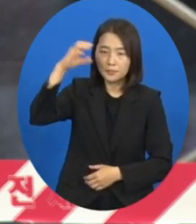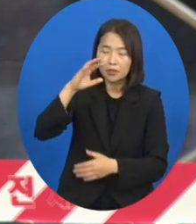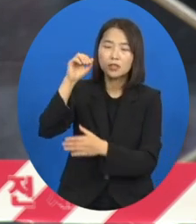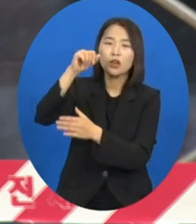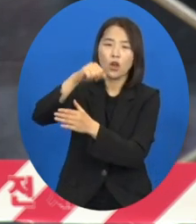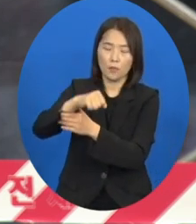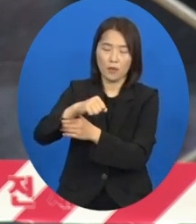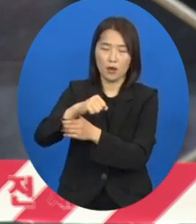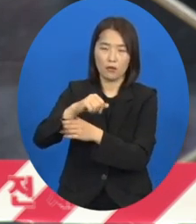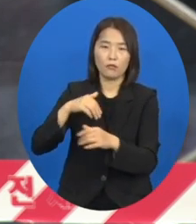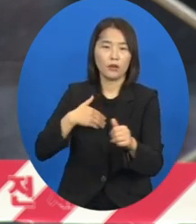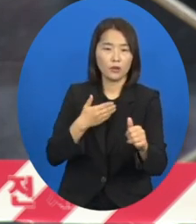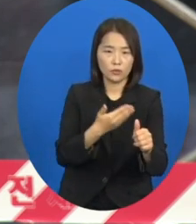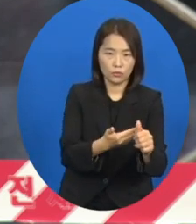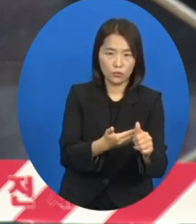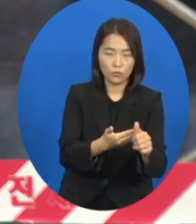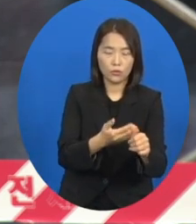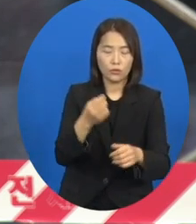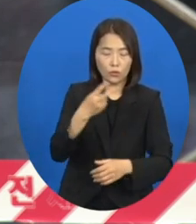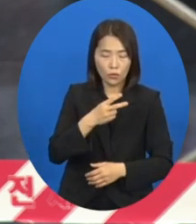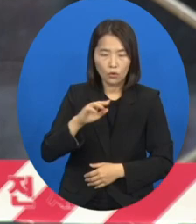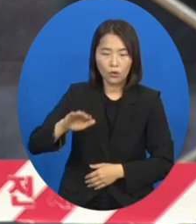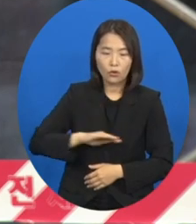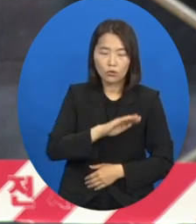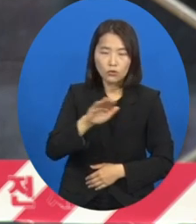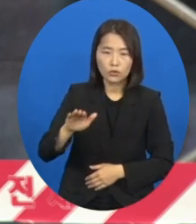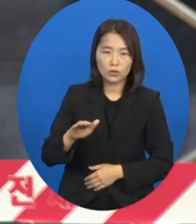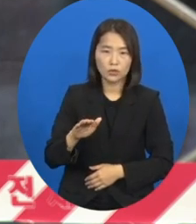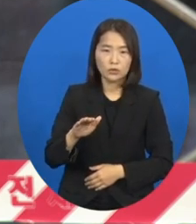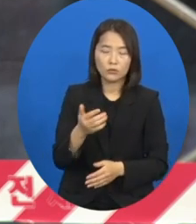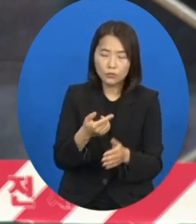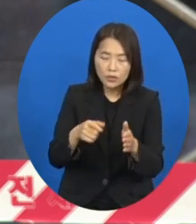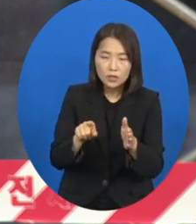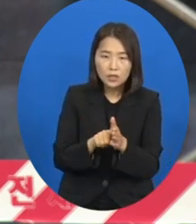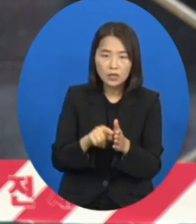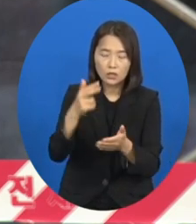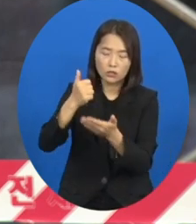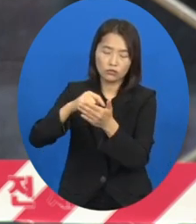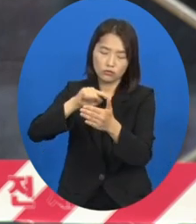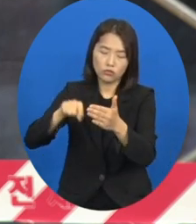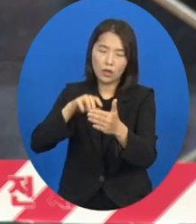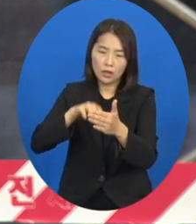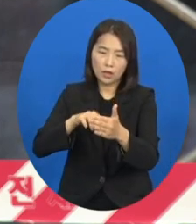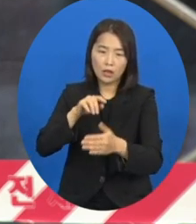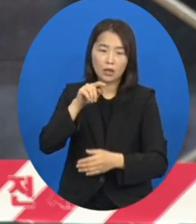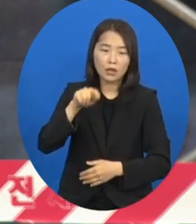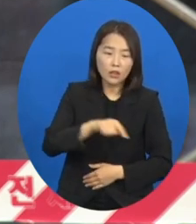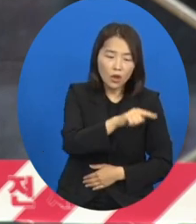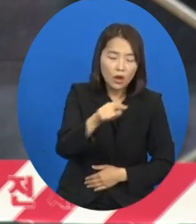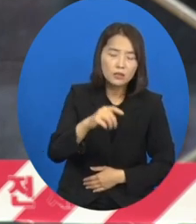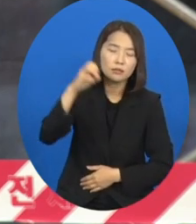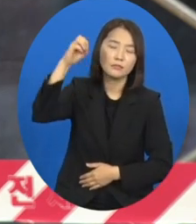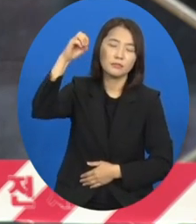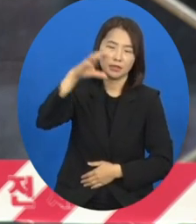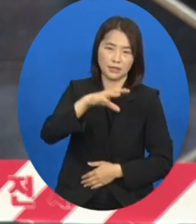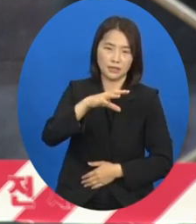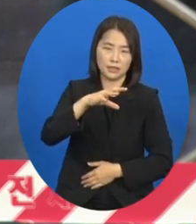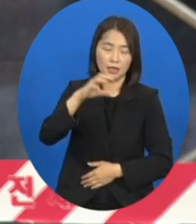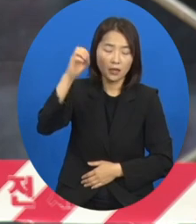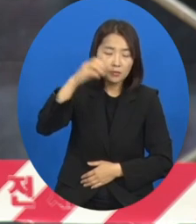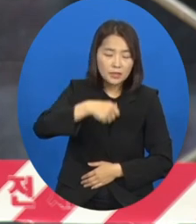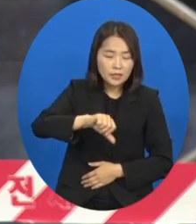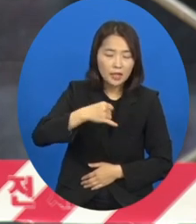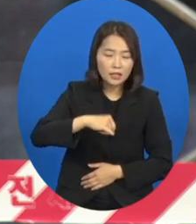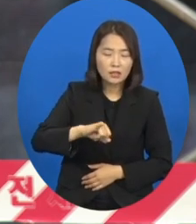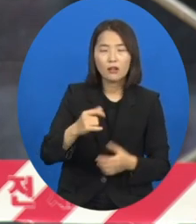라고 하였습니다. 그리고 우리를 향해서 주 안에서 너희는 빛이라, 빛의 자녀들이라